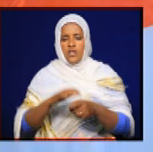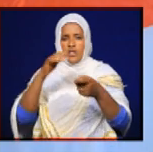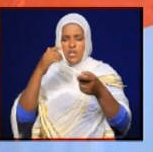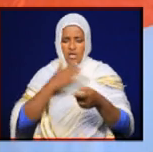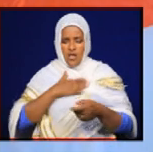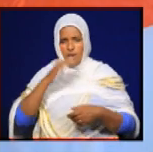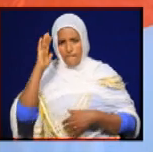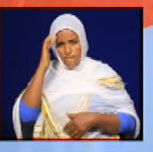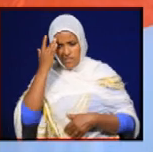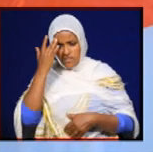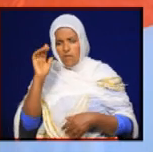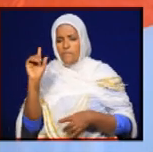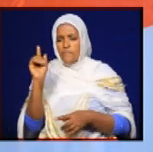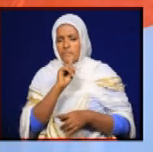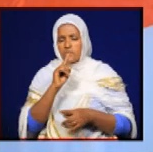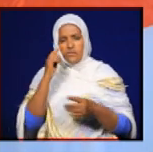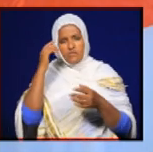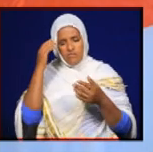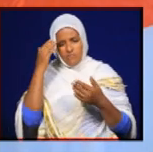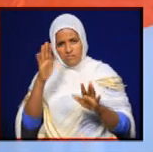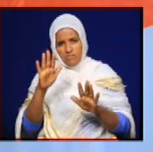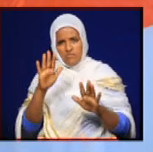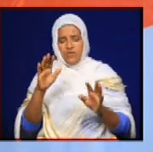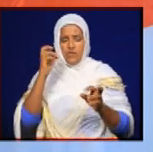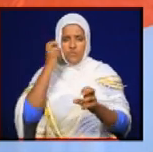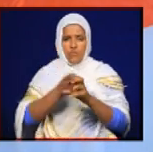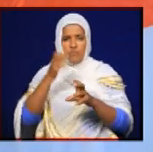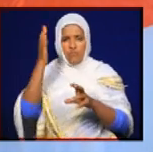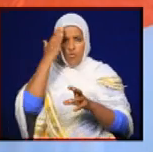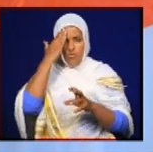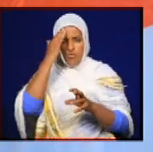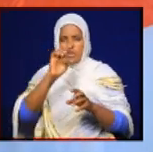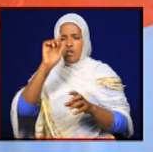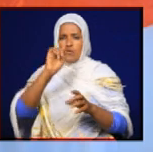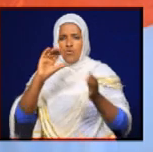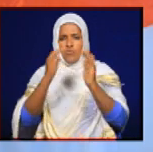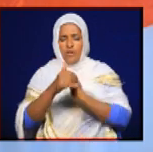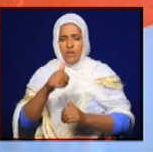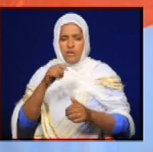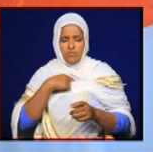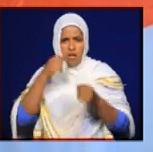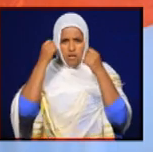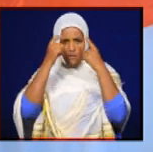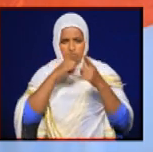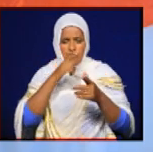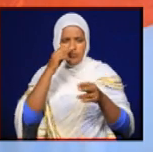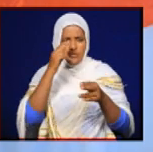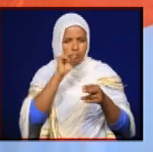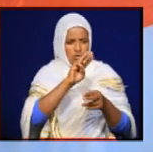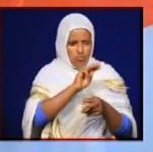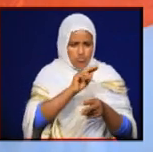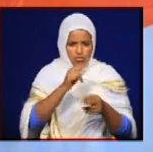የኔስ በሽታ ምንነቱ አይጣል ነው ከብዶኛል ማውቁ ቅኔ ሆኖብኛል የቱስ አልገባኝም ሰሙ